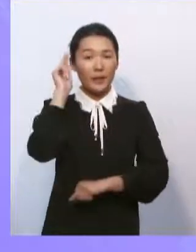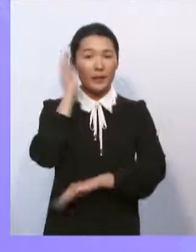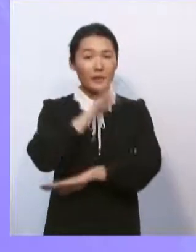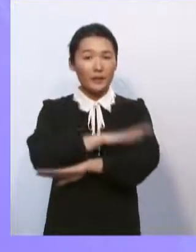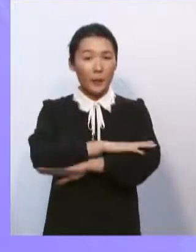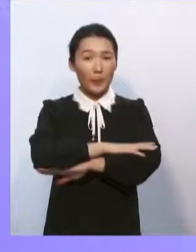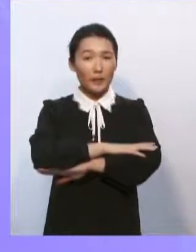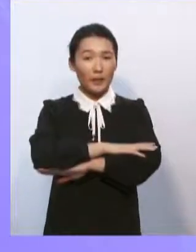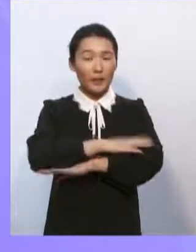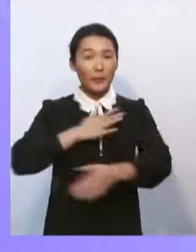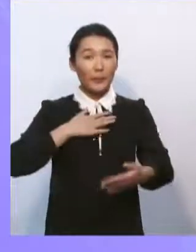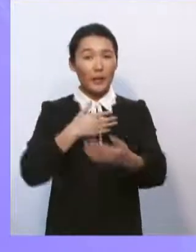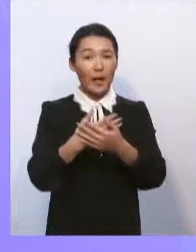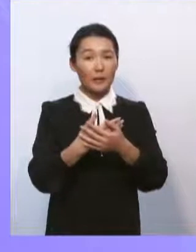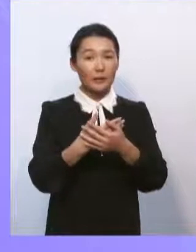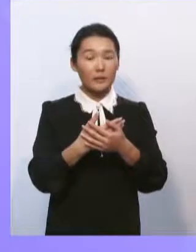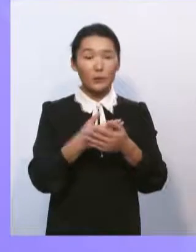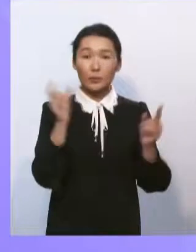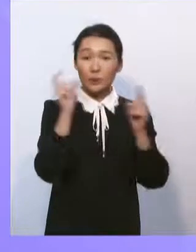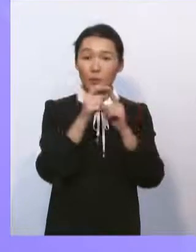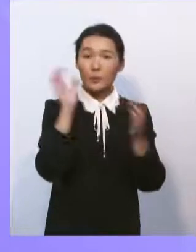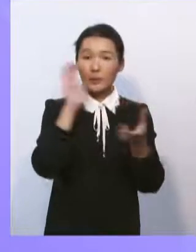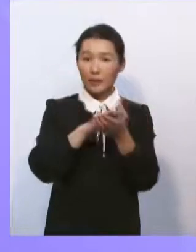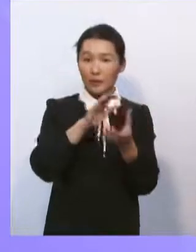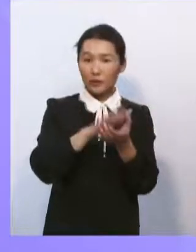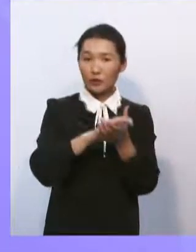Сабактагы активдүү сөздөр менен таанышкыла.